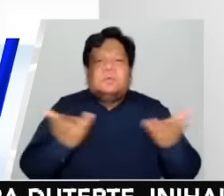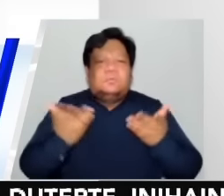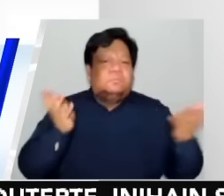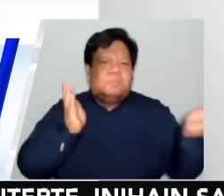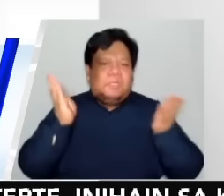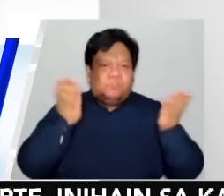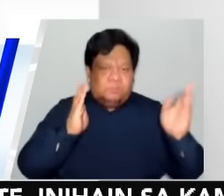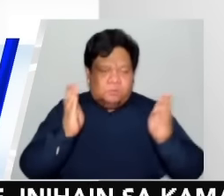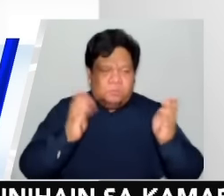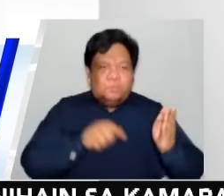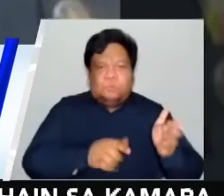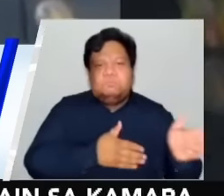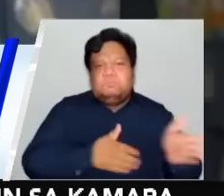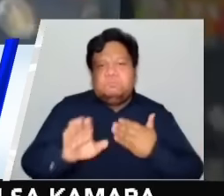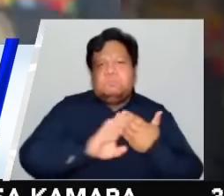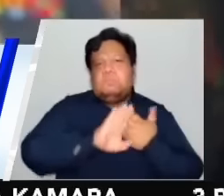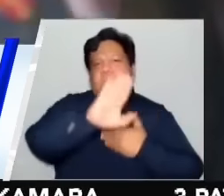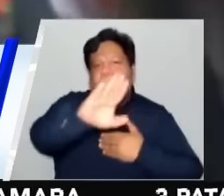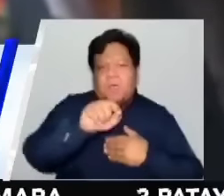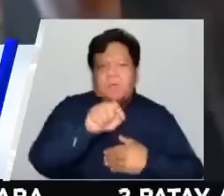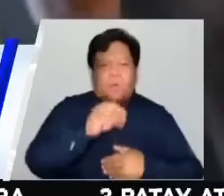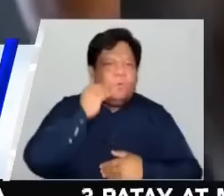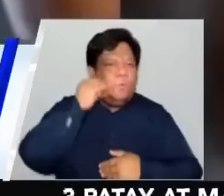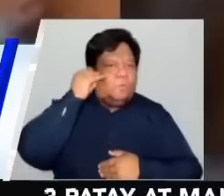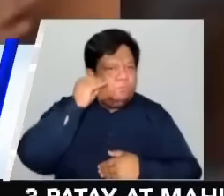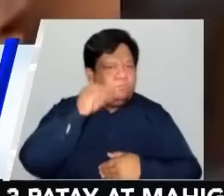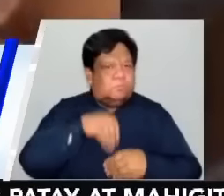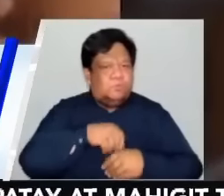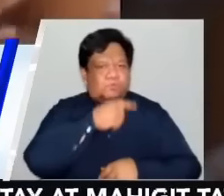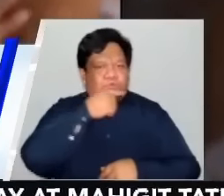kanilang Pacific Fleet base sa Vladivostok.